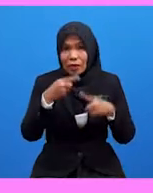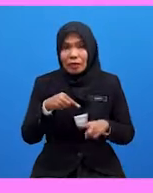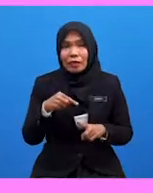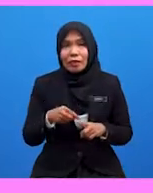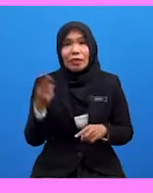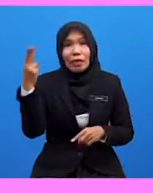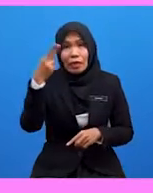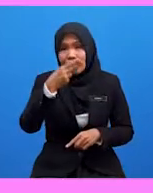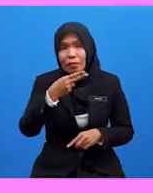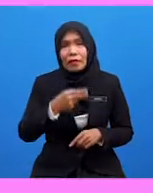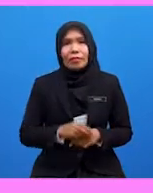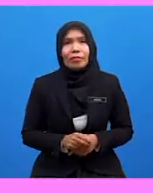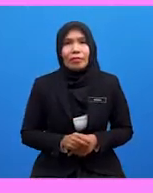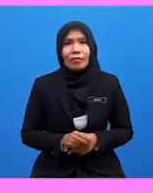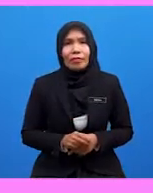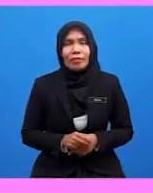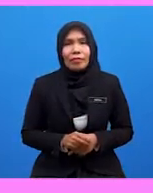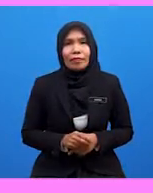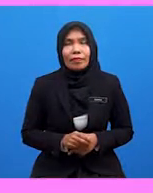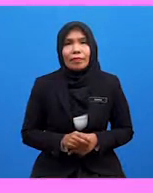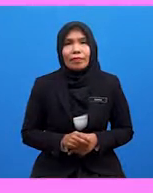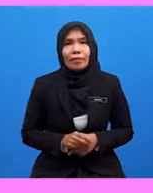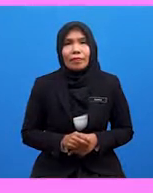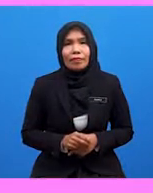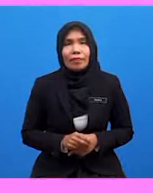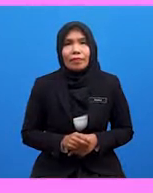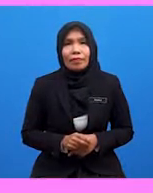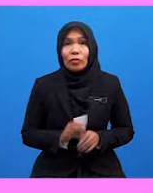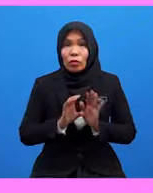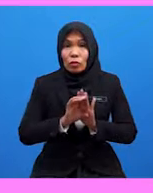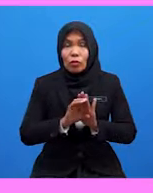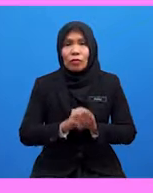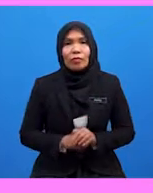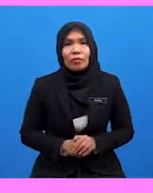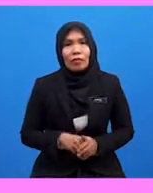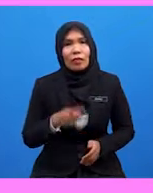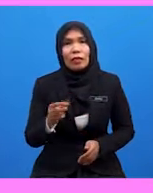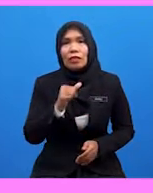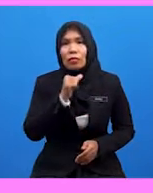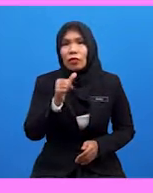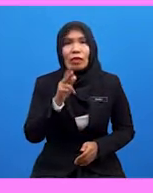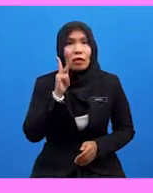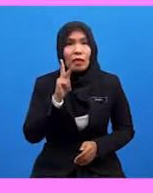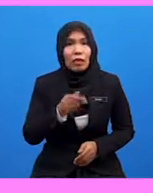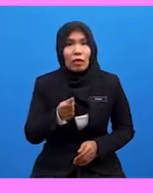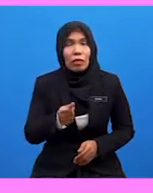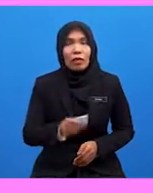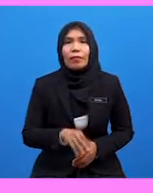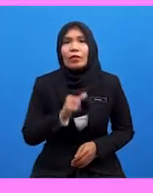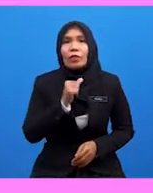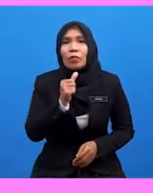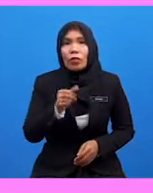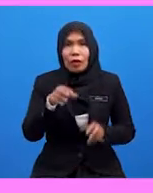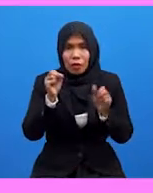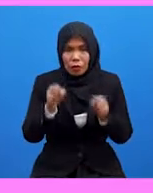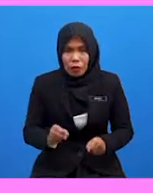nama atau frasa nama atau frasa sendi nama. Contoh, dia bukan kakak awak. Bukan